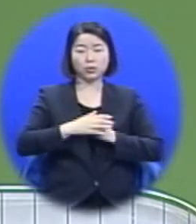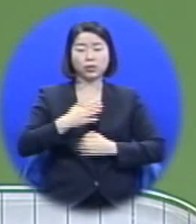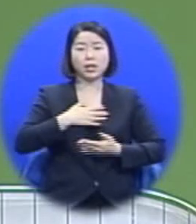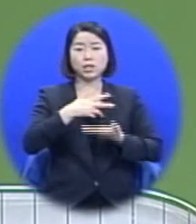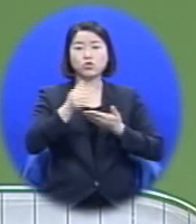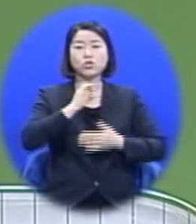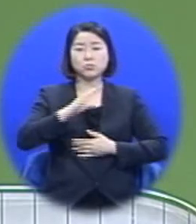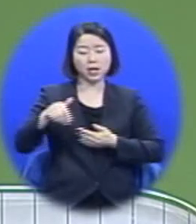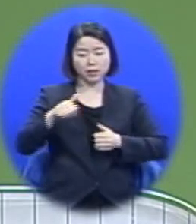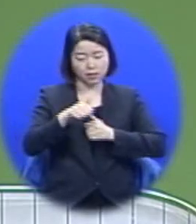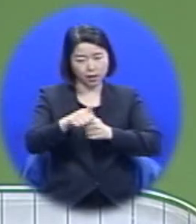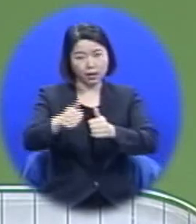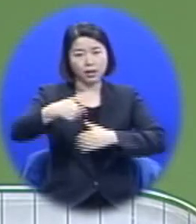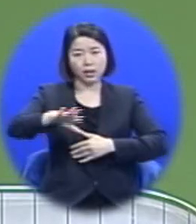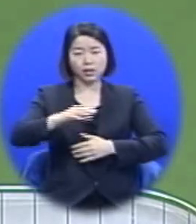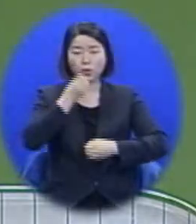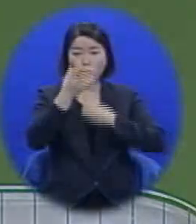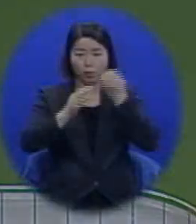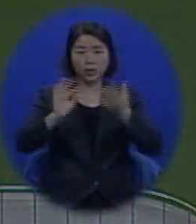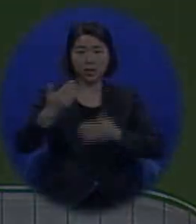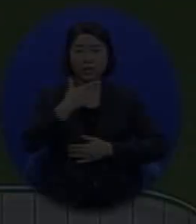라 고백 하실 수 있게 되길 바랍니다